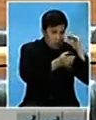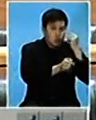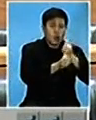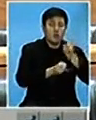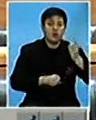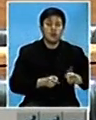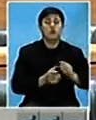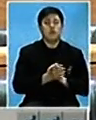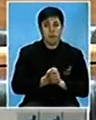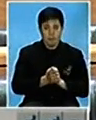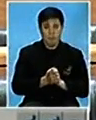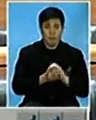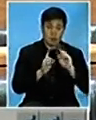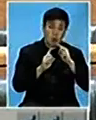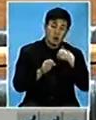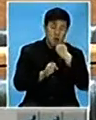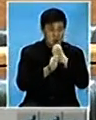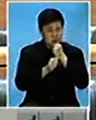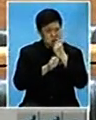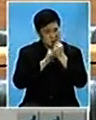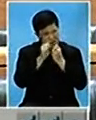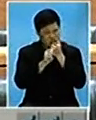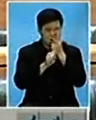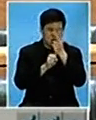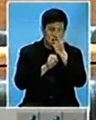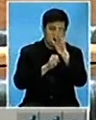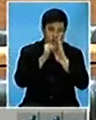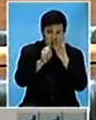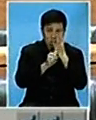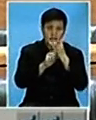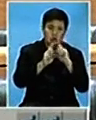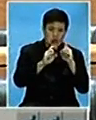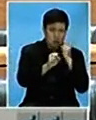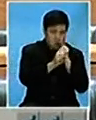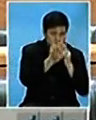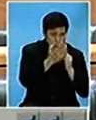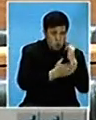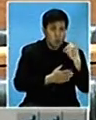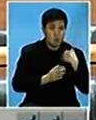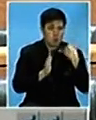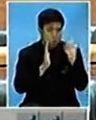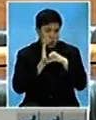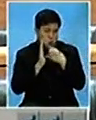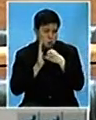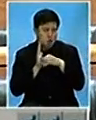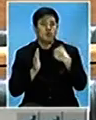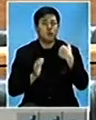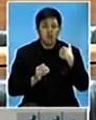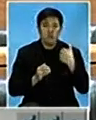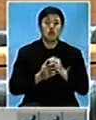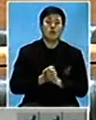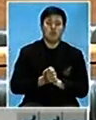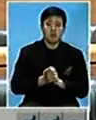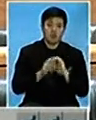แต่ในระหว่างที่ท่านทำภารกิจของท่าน4ปีท่านอาจจะทำถูกบางเรื่องท่านอาจจะทำผิดหลายเรื่องแต่ในขณะ